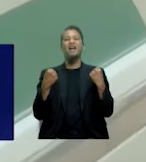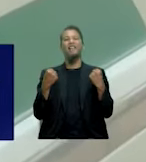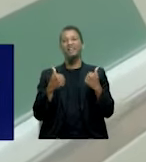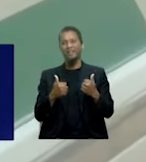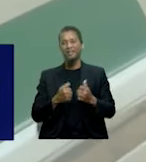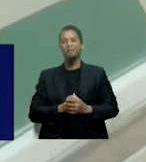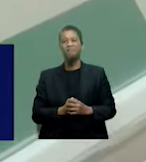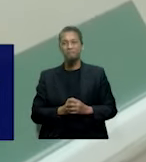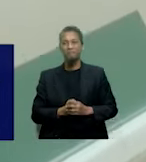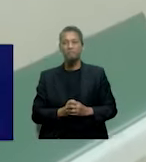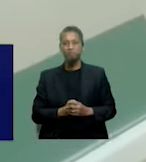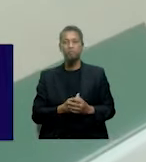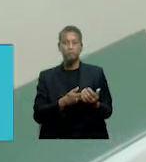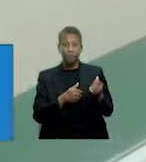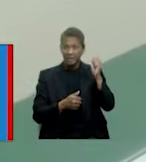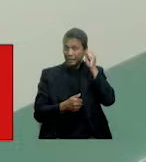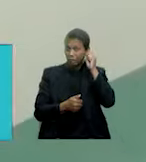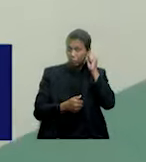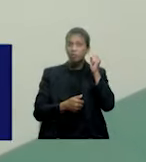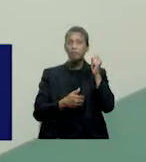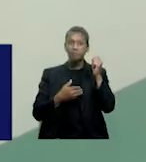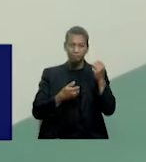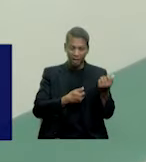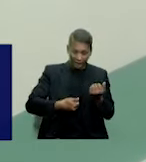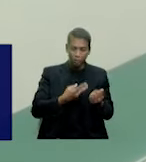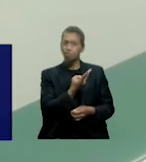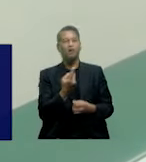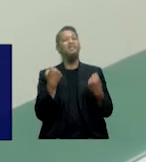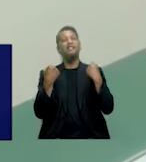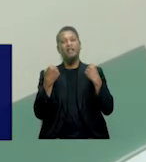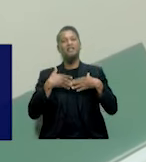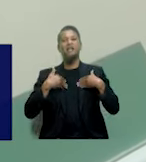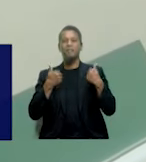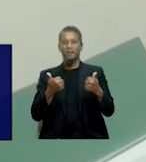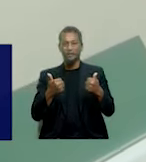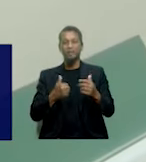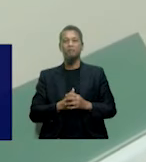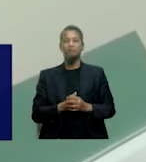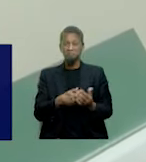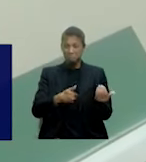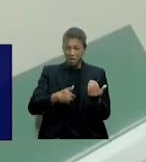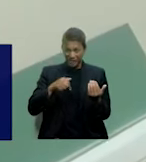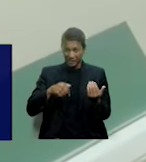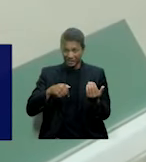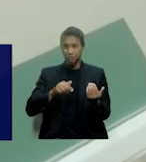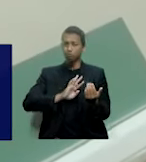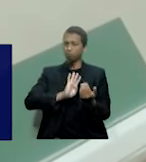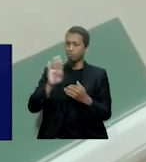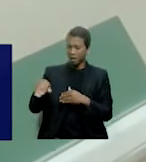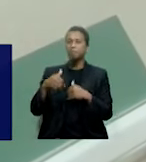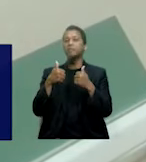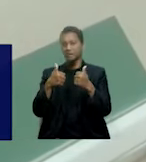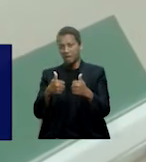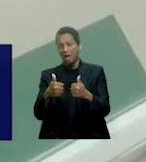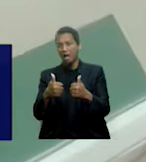Untuk ibu dan anak selamat. Cuma bayinya sih sudah diperbolehkan pulang ke rumah mungkin ya. Untuk